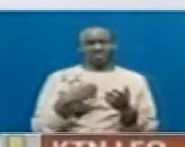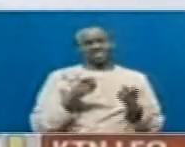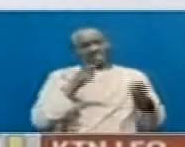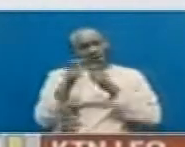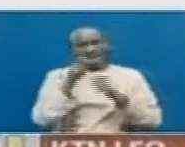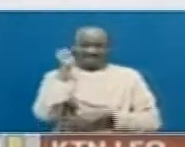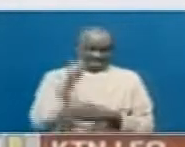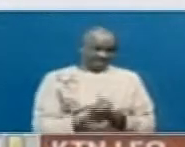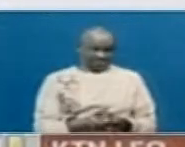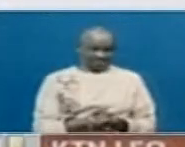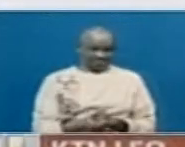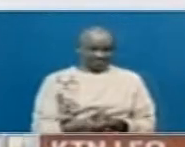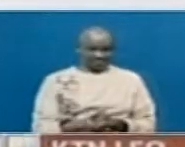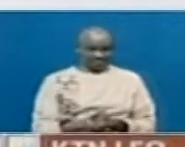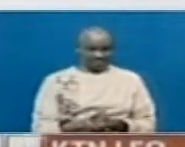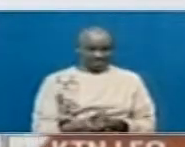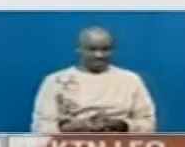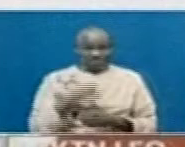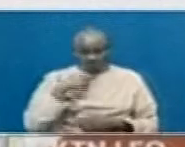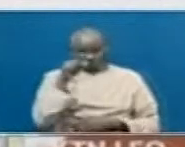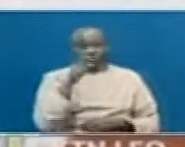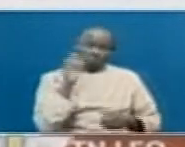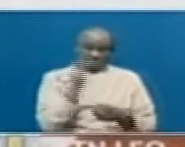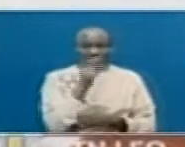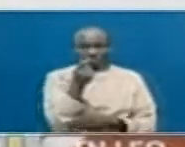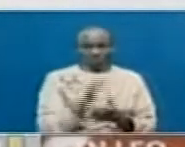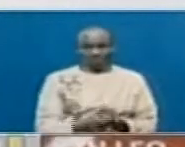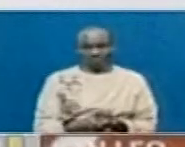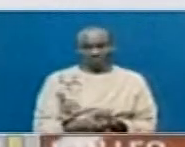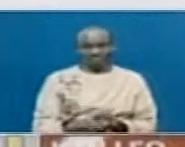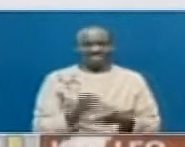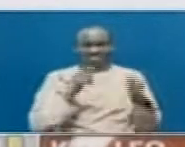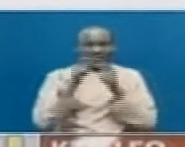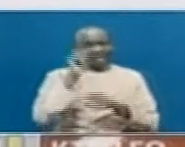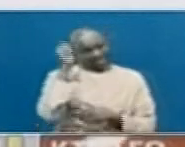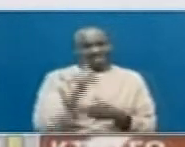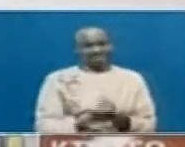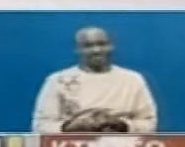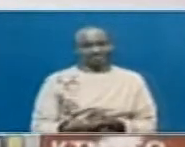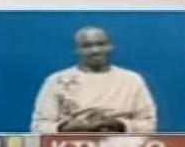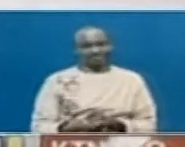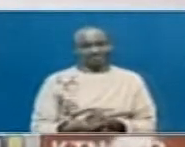Yes. Kidogo tugusie gusie. Tawala Kenya. Naam.